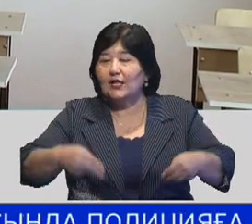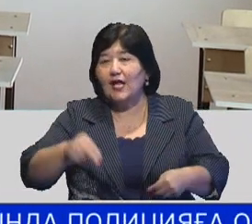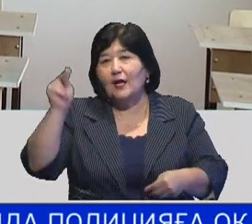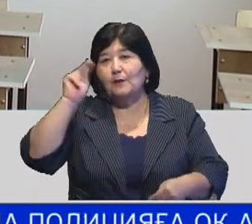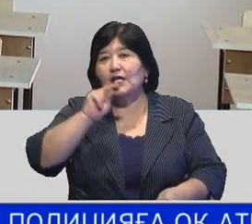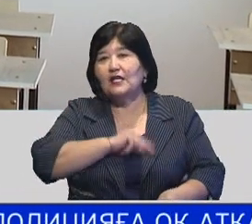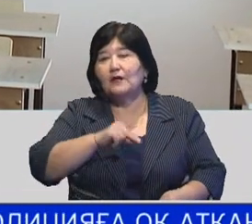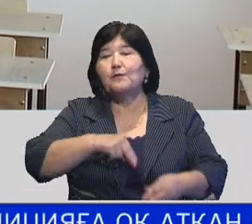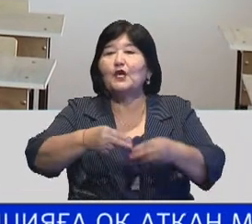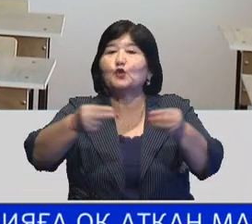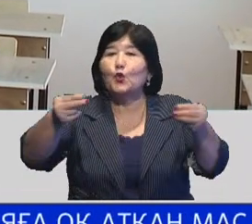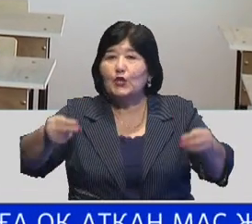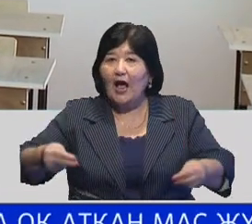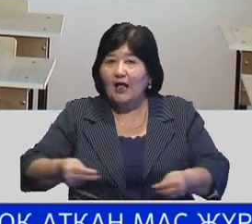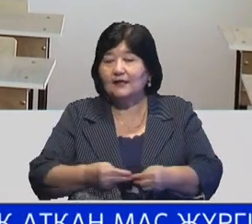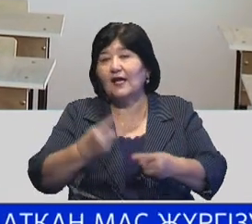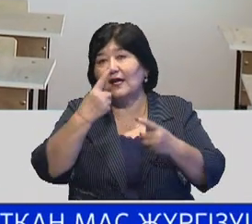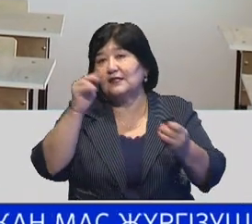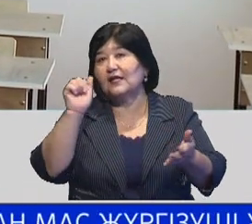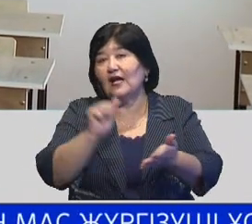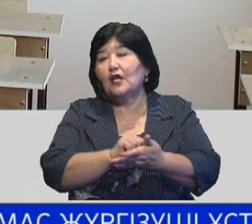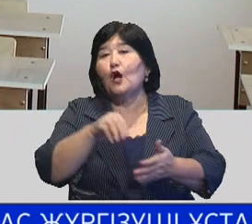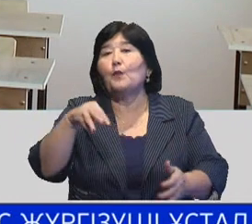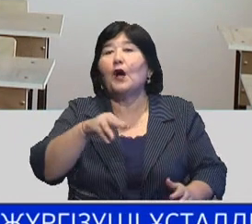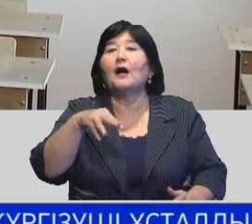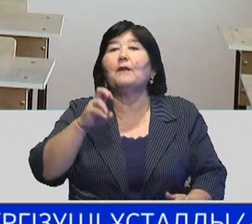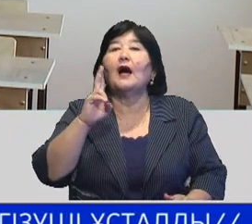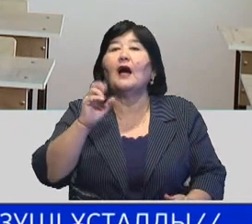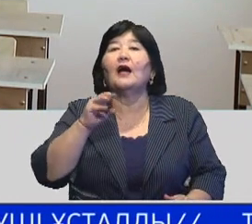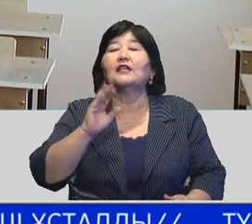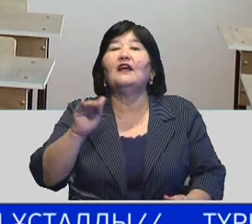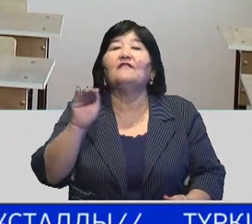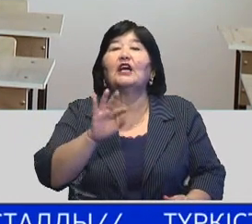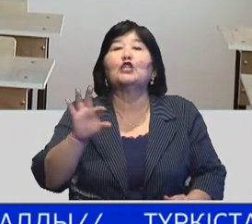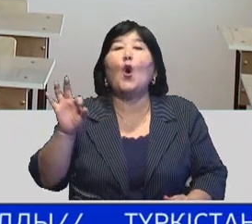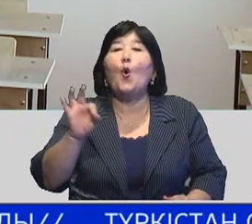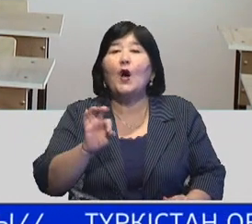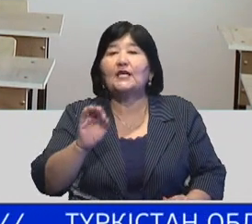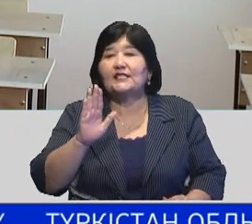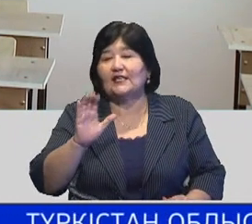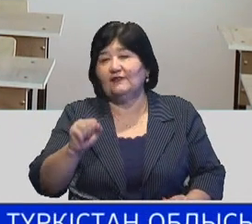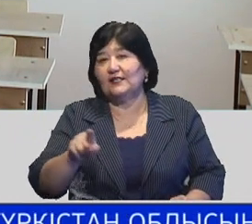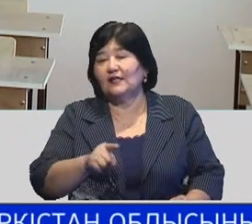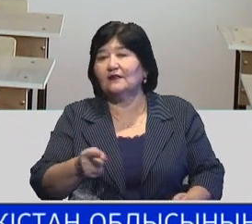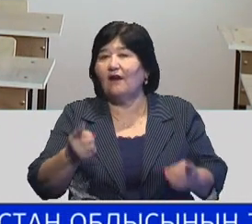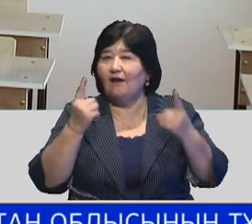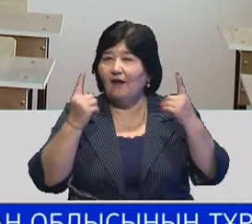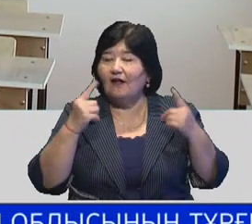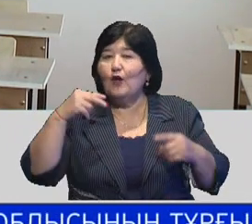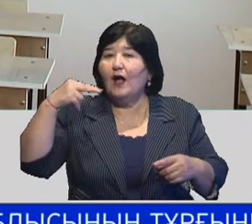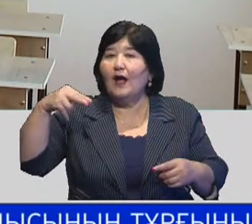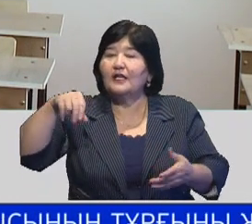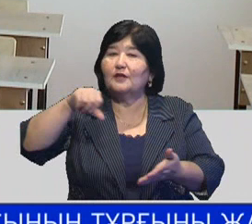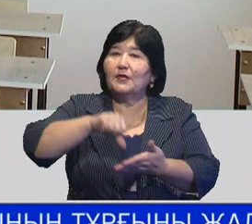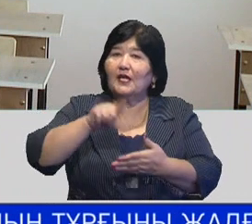еңбек журналында жарияланып, Мұқағали Мақатаев, Фариза Оңғарсынова сынды алып, әдебиеттің